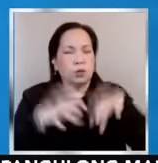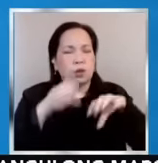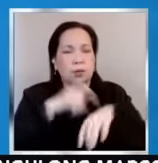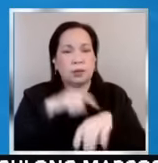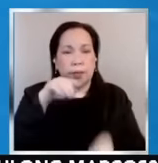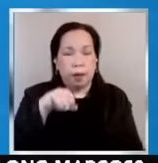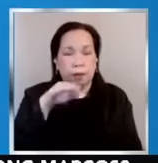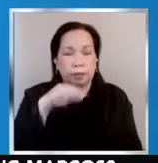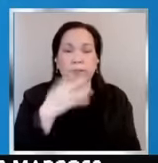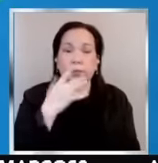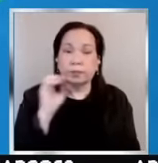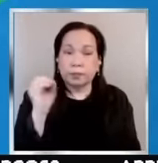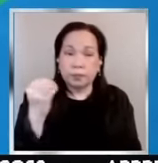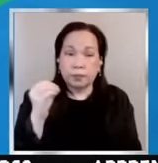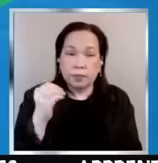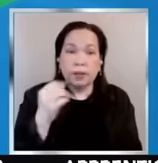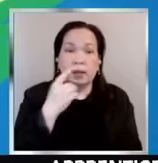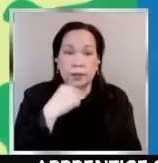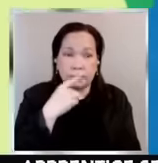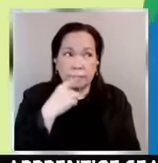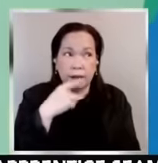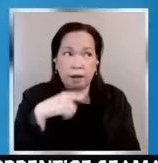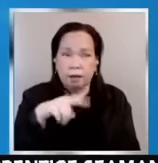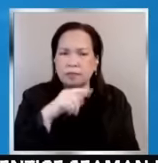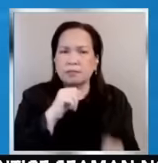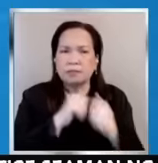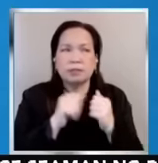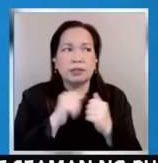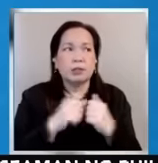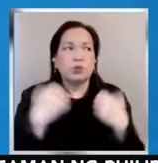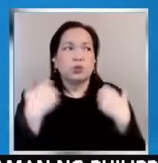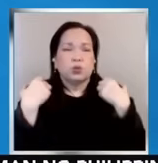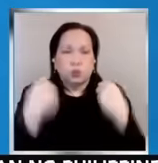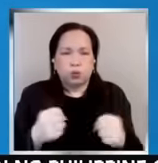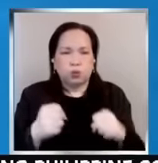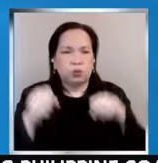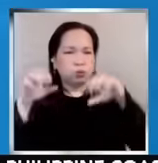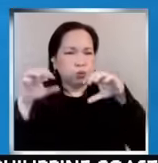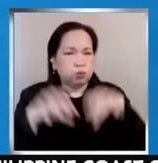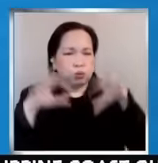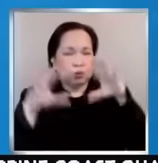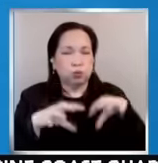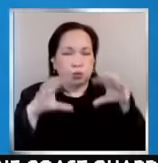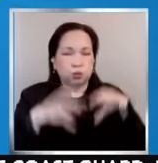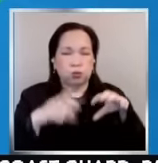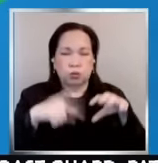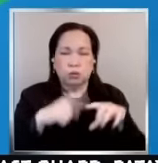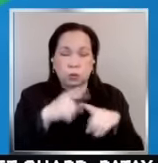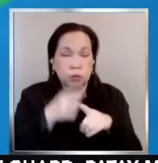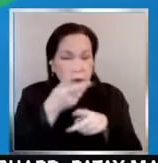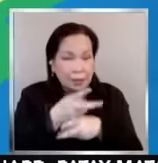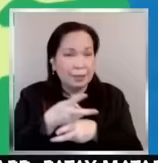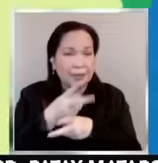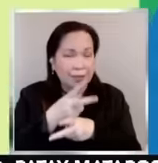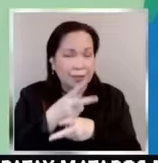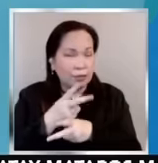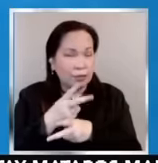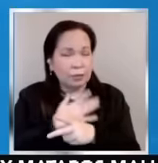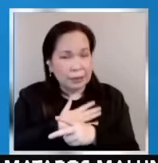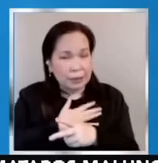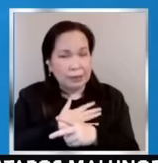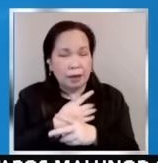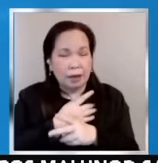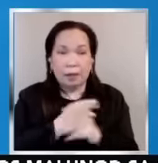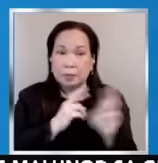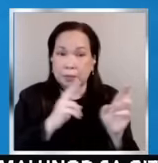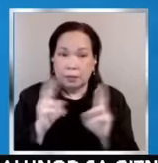pula sa ating mapa, ang ibig sabihin ho niyan ay malalakas na buhos ng ulan. Kaya doble ingat pa rin mga kapuso at maghanda rin ho kung